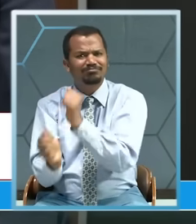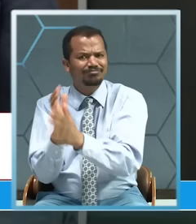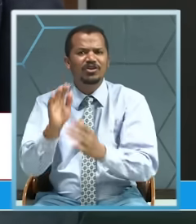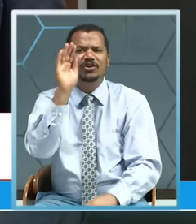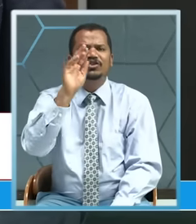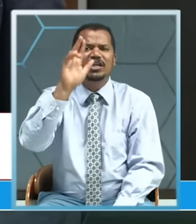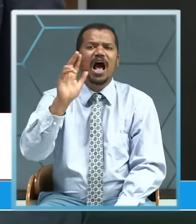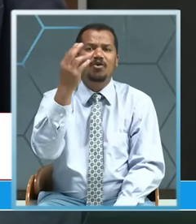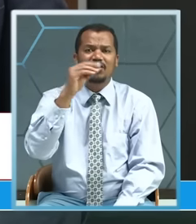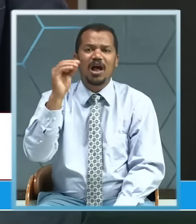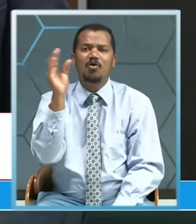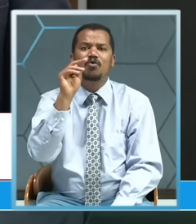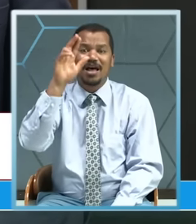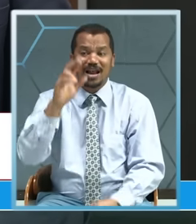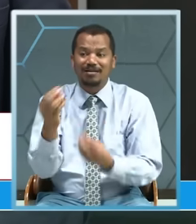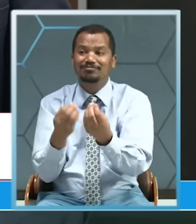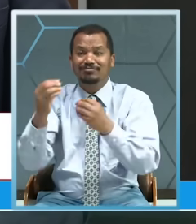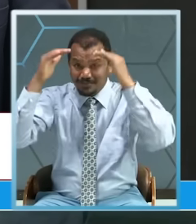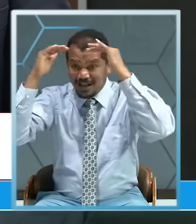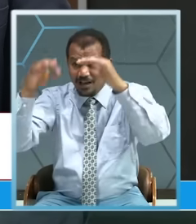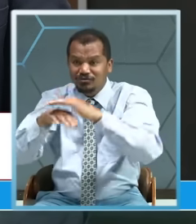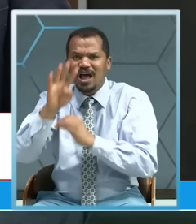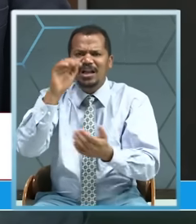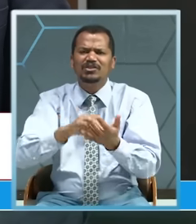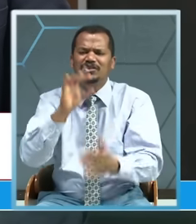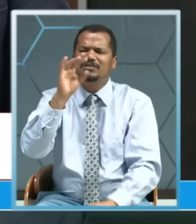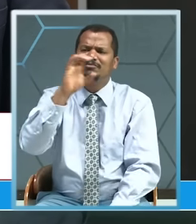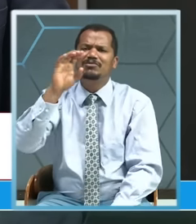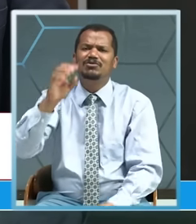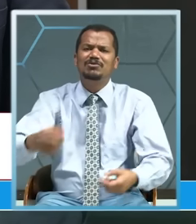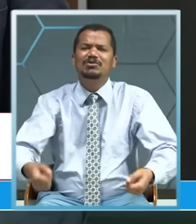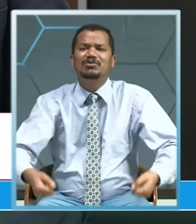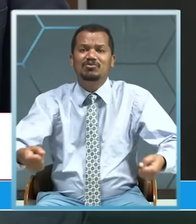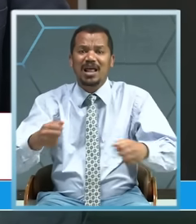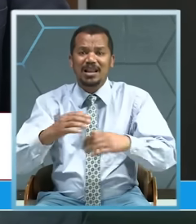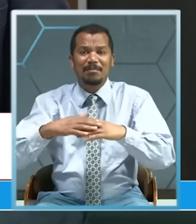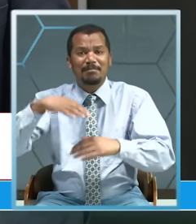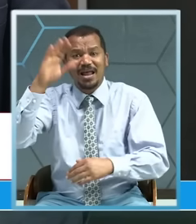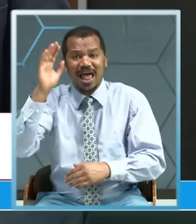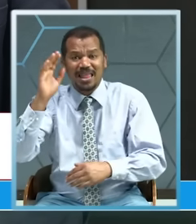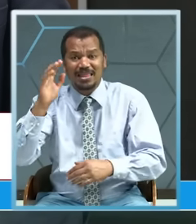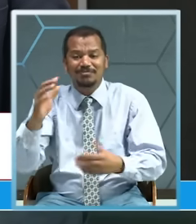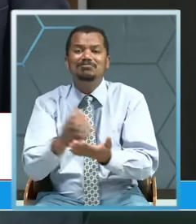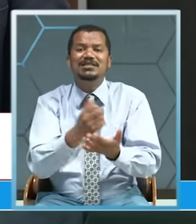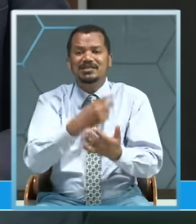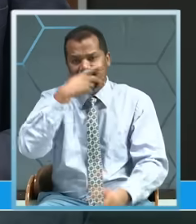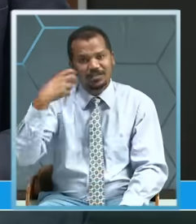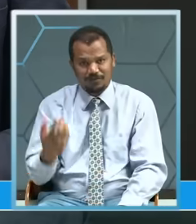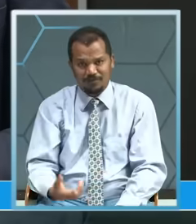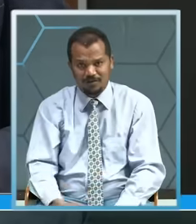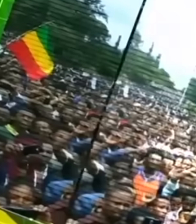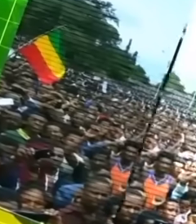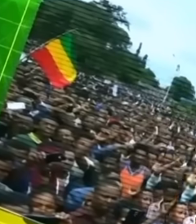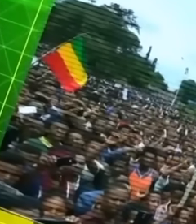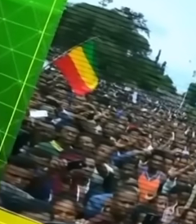አውድሟል። ቡድኑ ከሽራሮ እና ሁመራ የምርት መረከቢያ መጋዘኖች ከ4822 ኩንታል በላይ ምርት መዝረፉን ነው